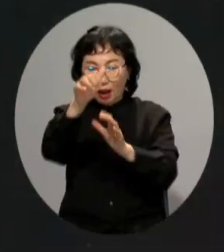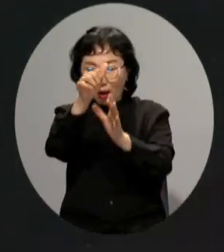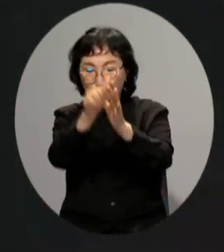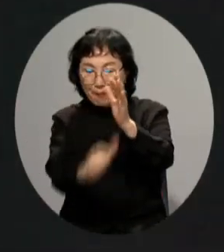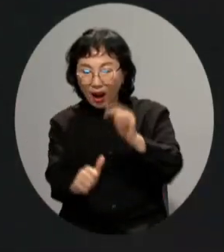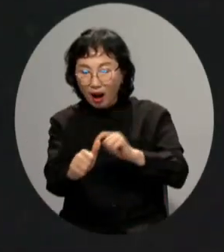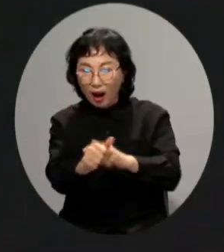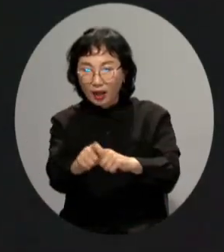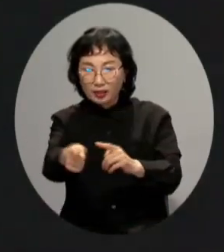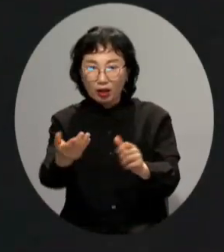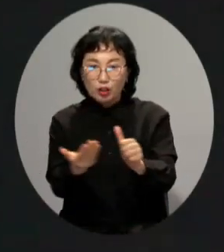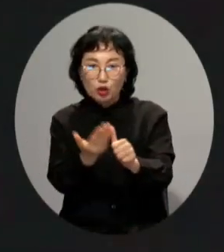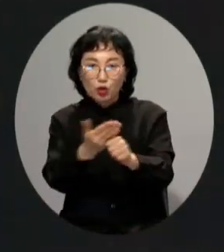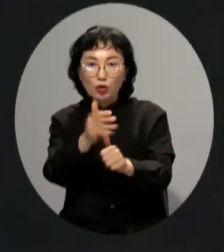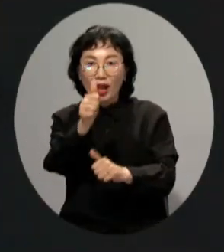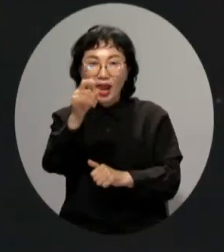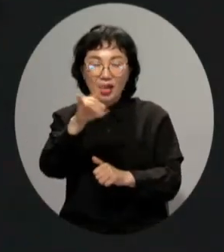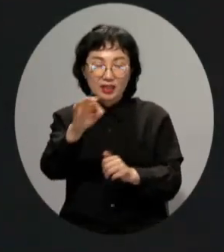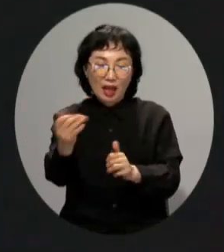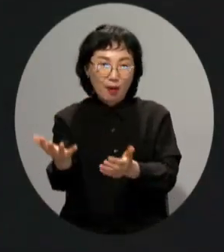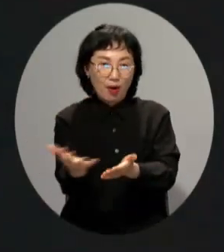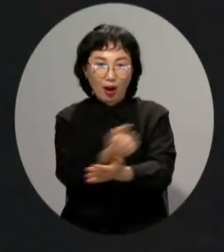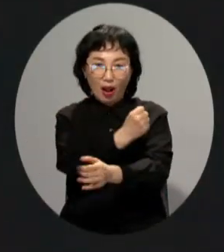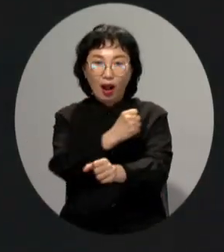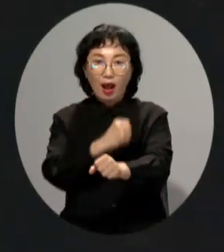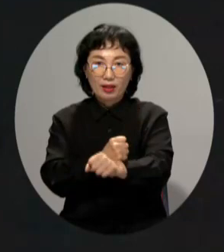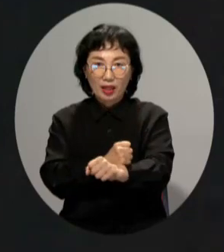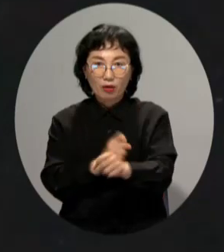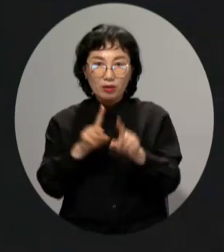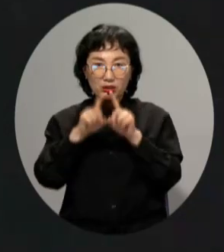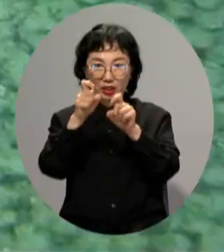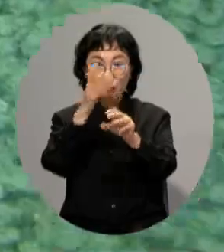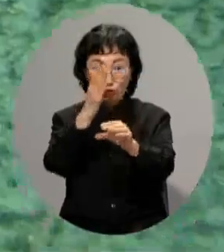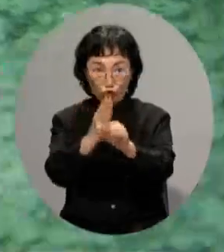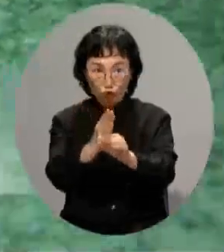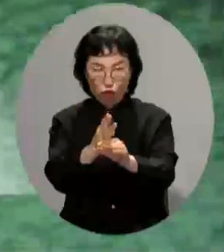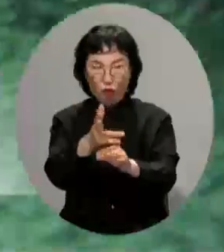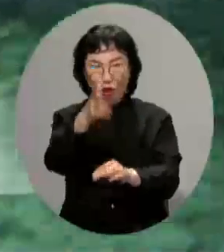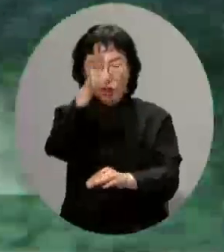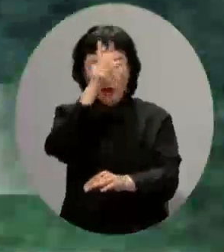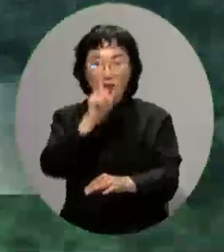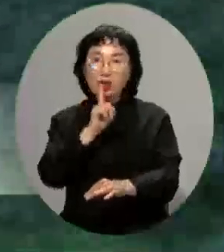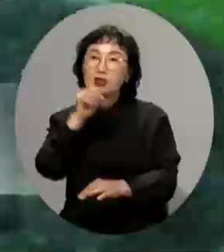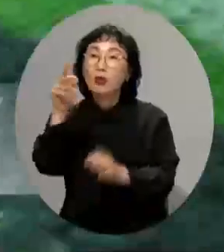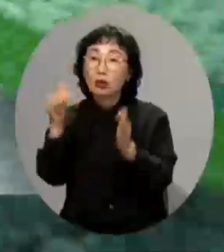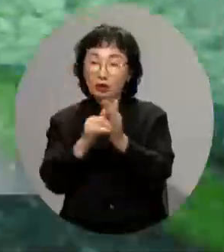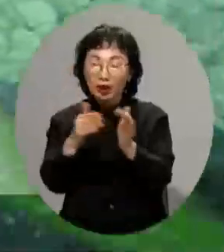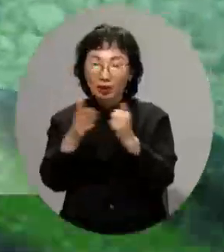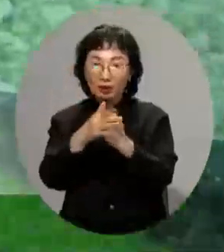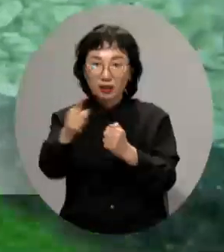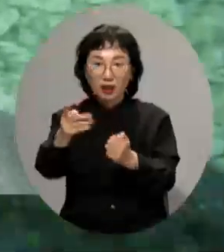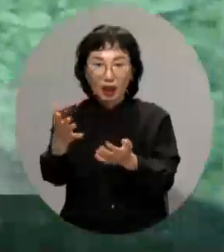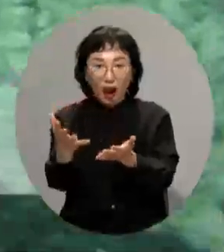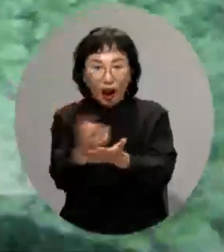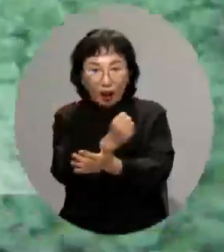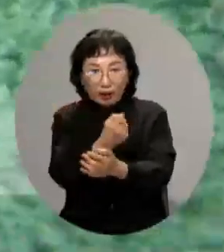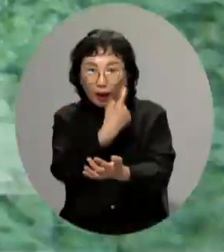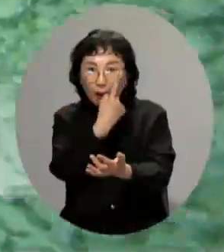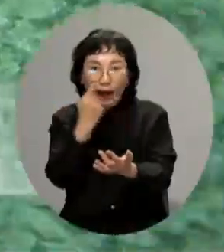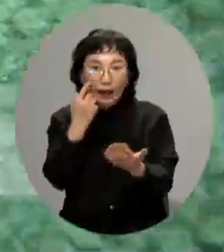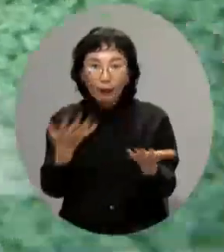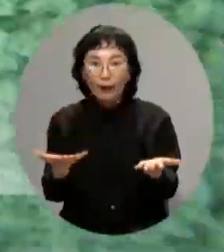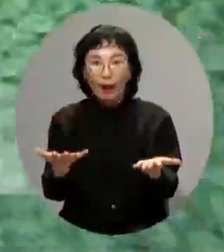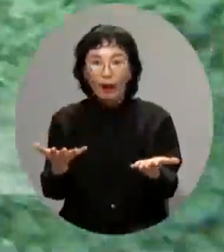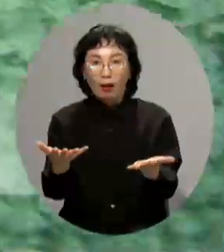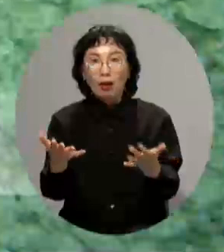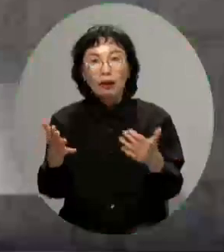들어가 양식 해삼을 훔친 것으로 의심하고 있습니다 해경의 신고를 했지만 해삼을 채취하는 현장을 적발한 것이